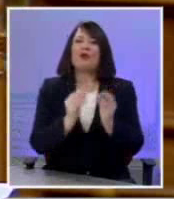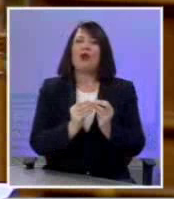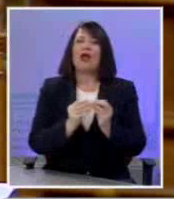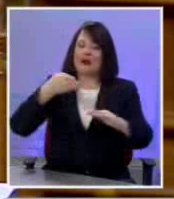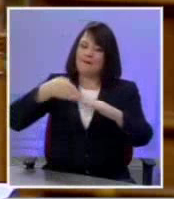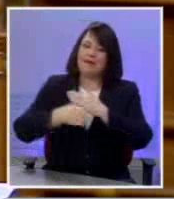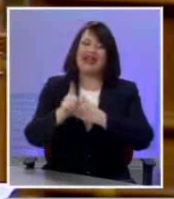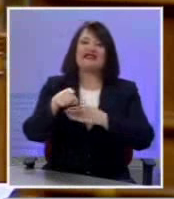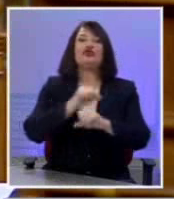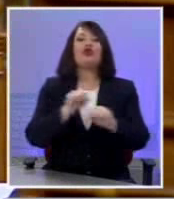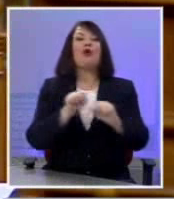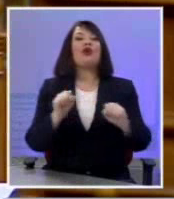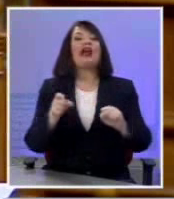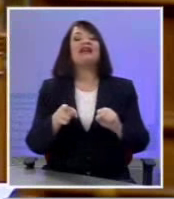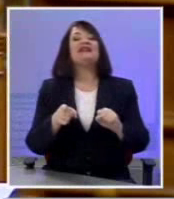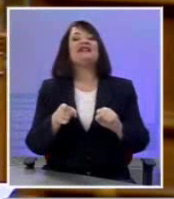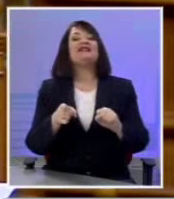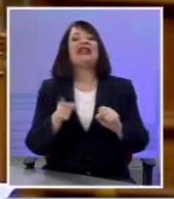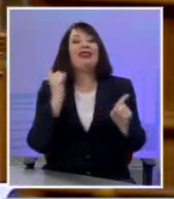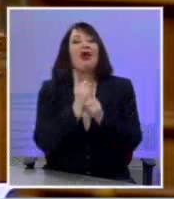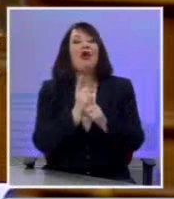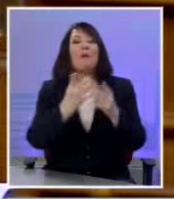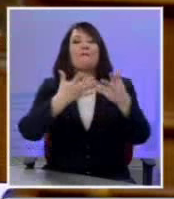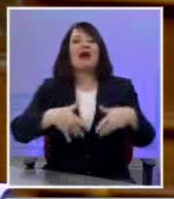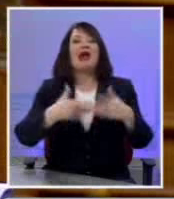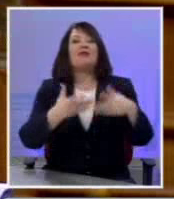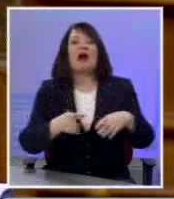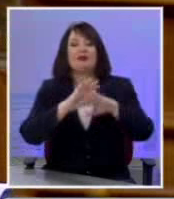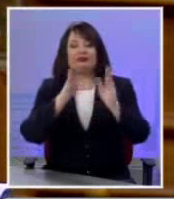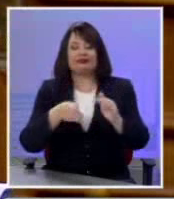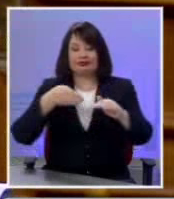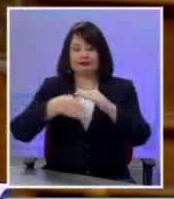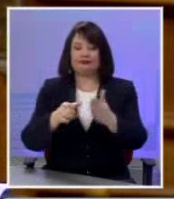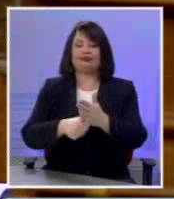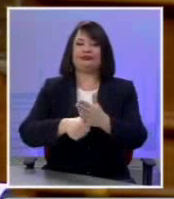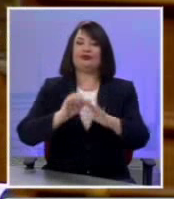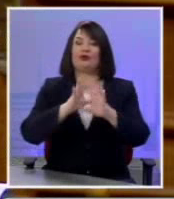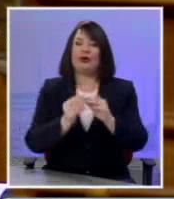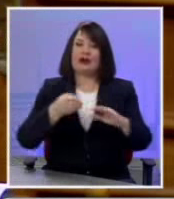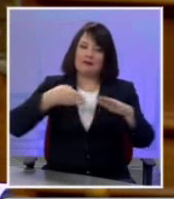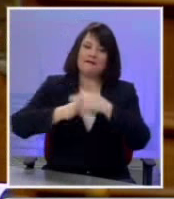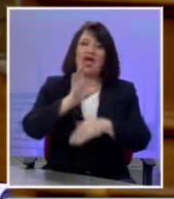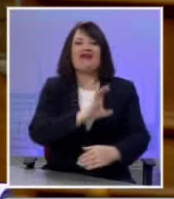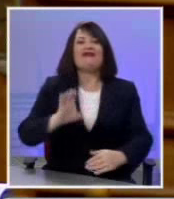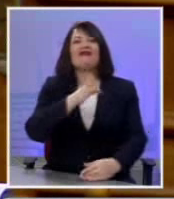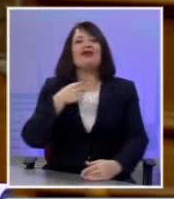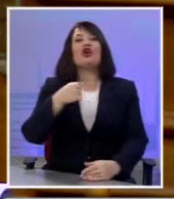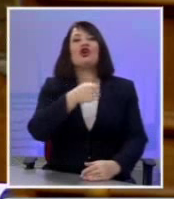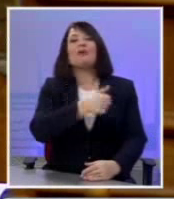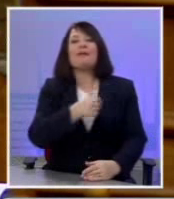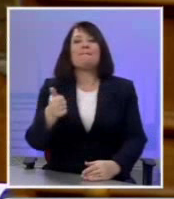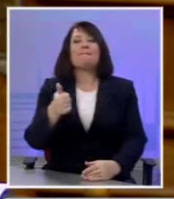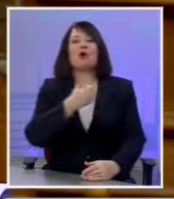Ταυτοποιήθηκε και μάλιστα σε μηχανή Eurodac. Όταν πέρασε στην υπόλοιπη Ευρώπη, μόνο στη